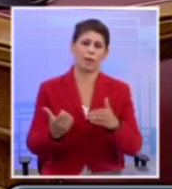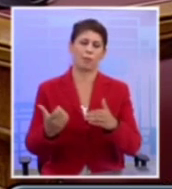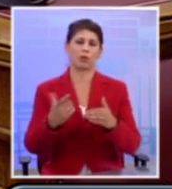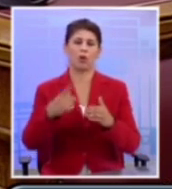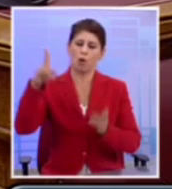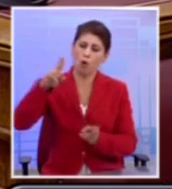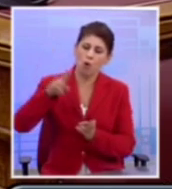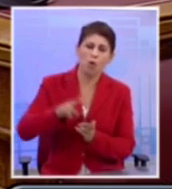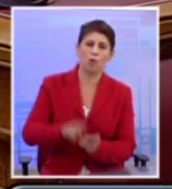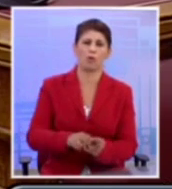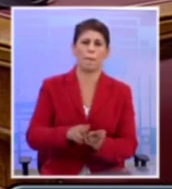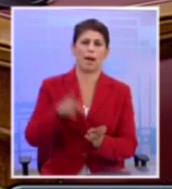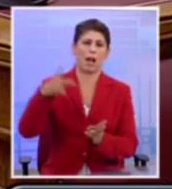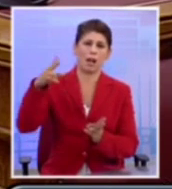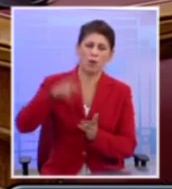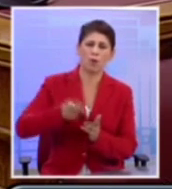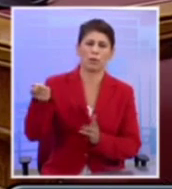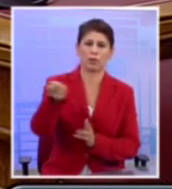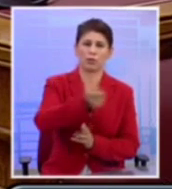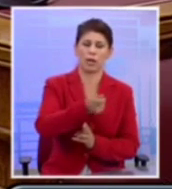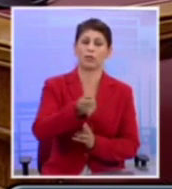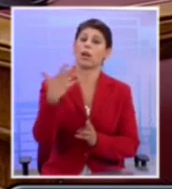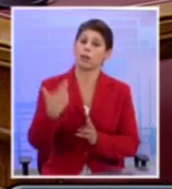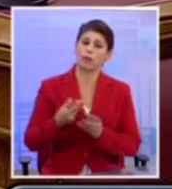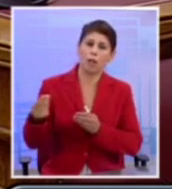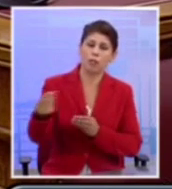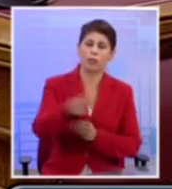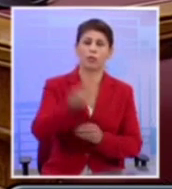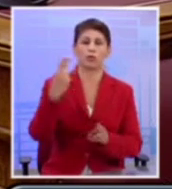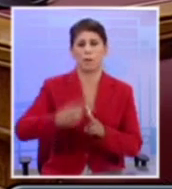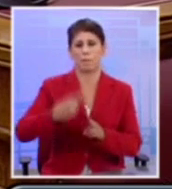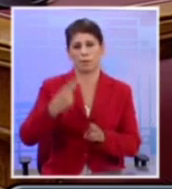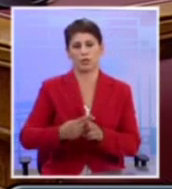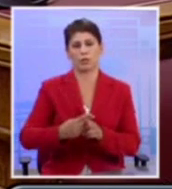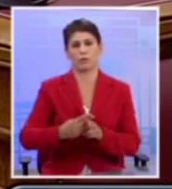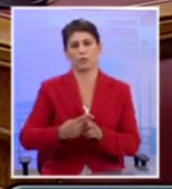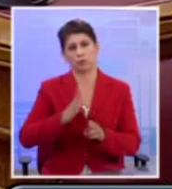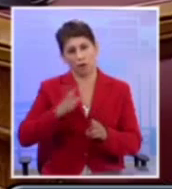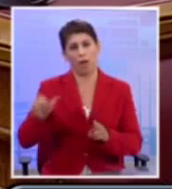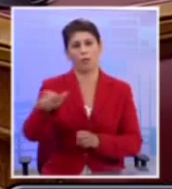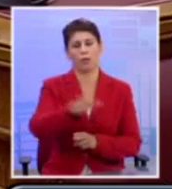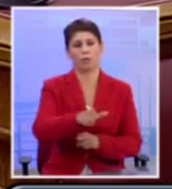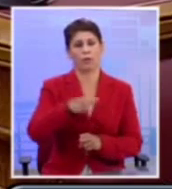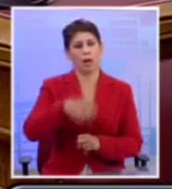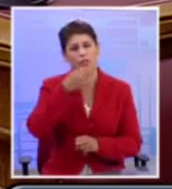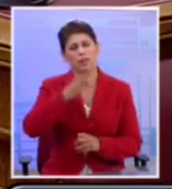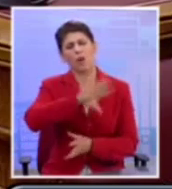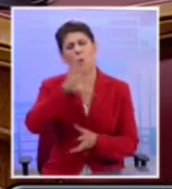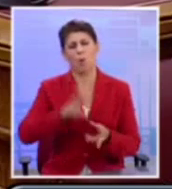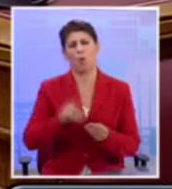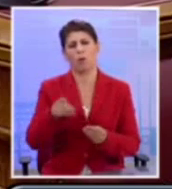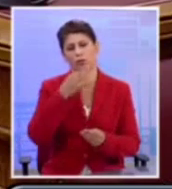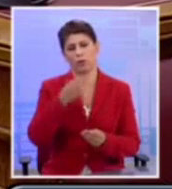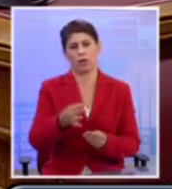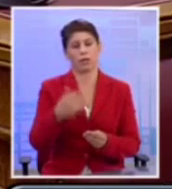PSI eventually took place, leaving taxpayers and the official sector on the hook». Αυτά τα λέει όλα, νομίζω,